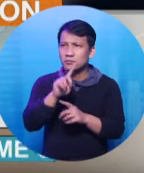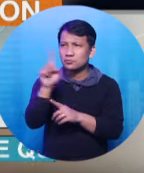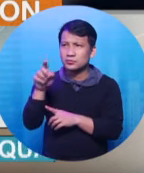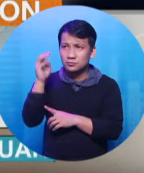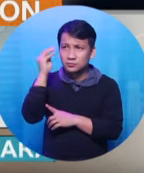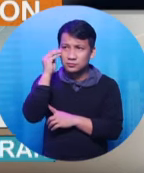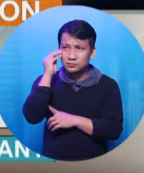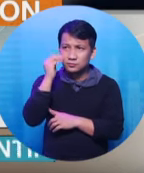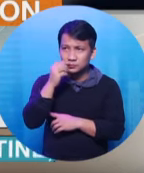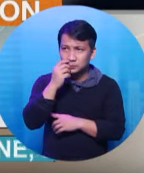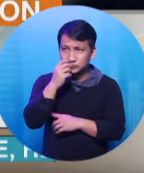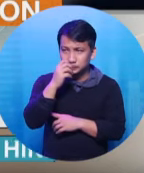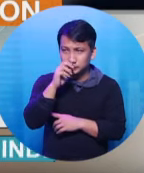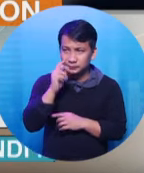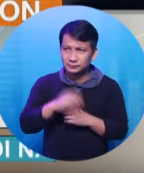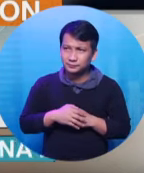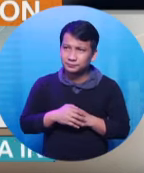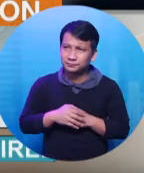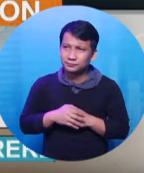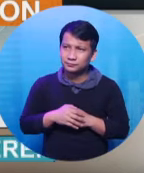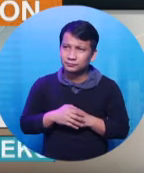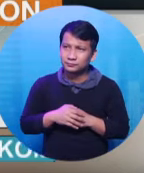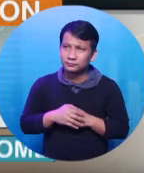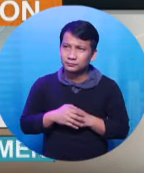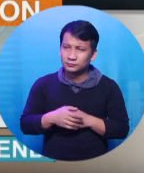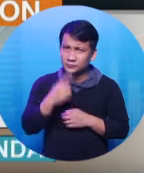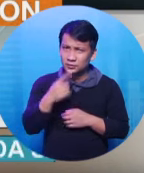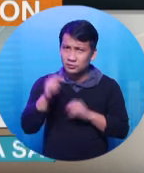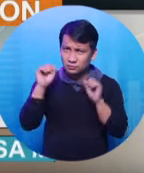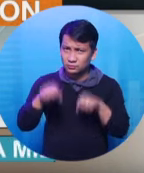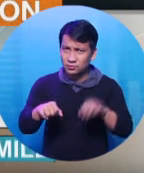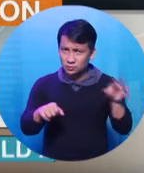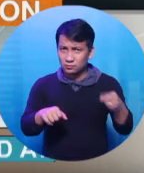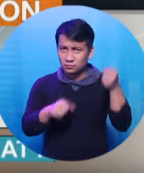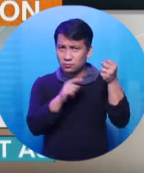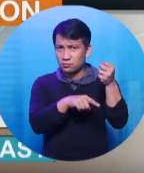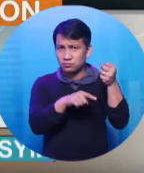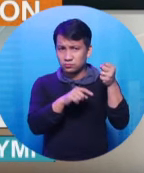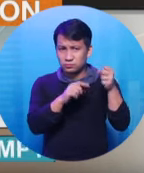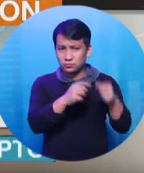Okay. Pwede bang i-hold siya sa